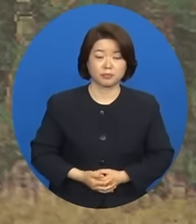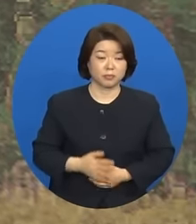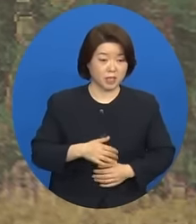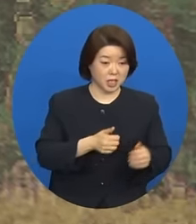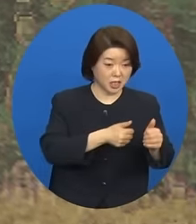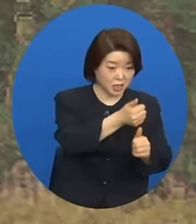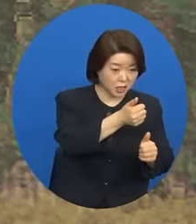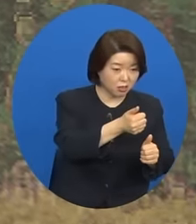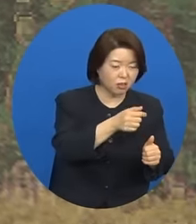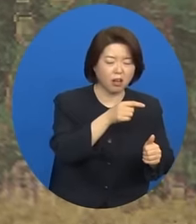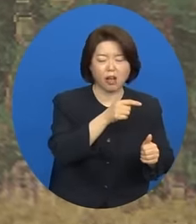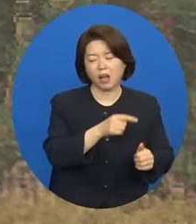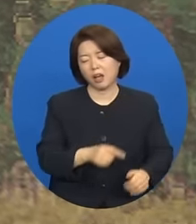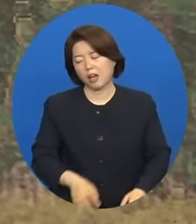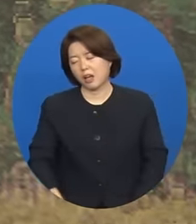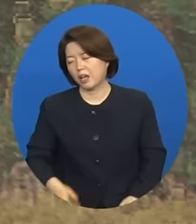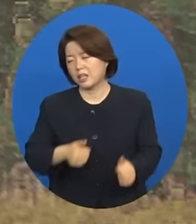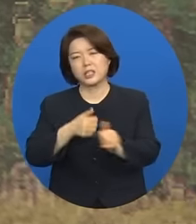이기는 것이 아니구나.